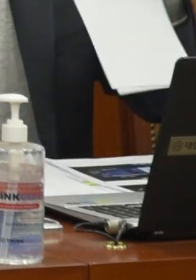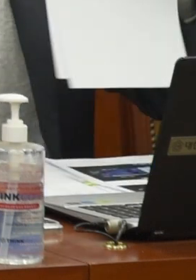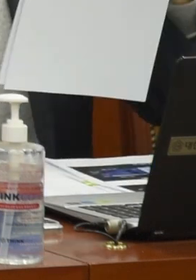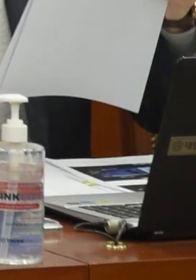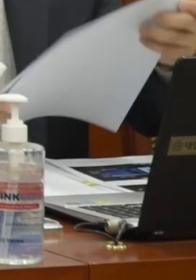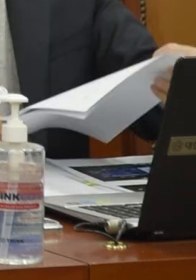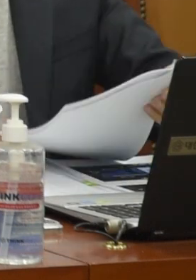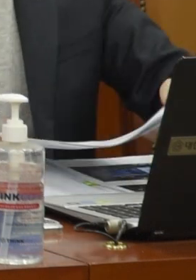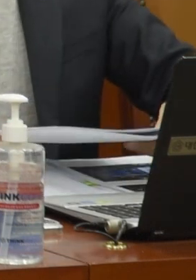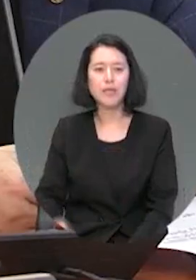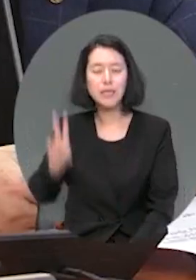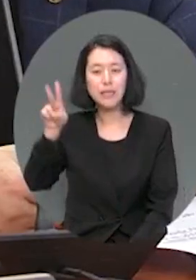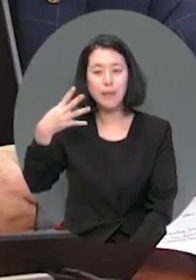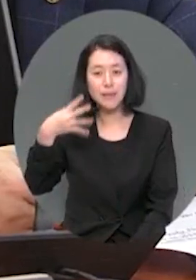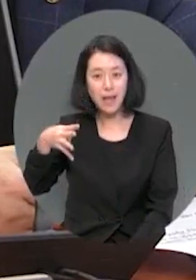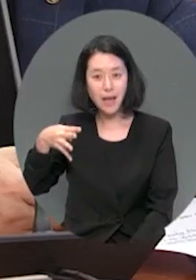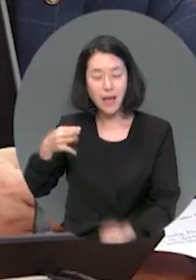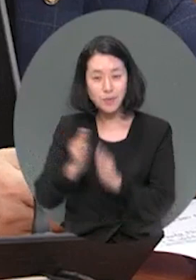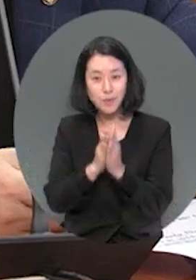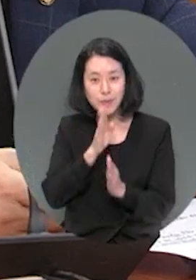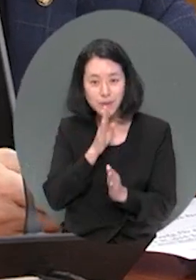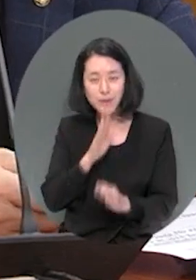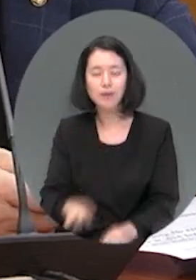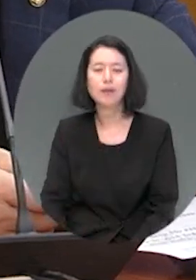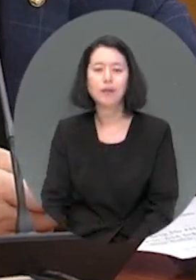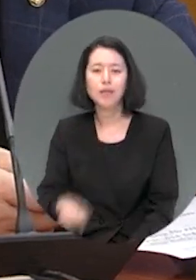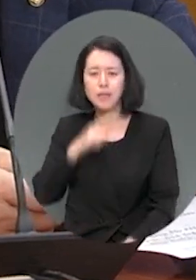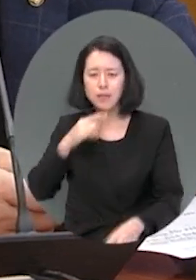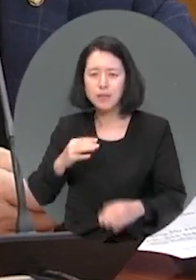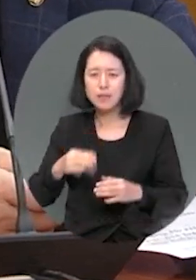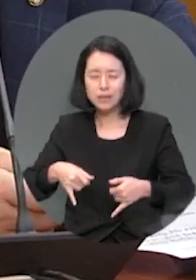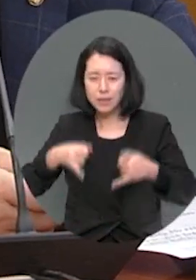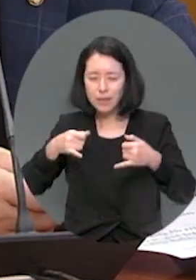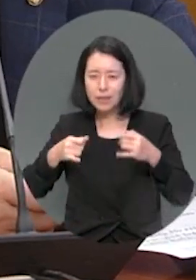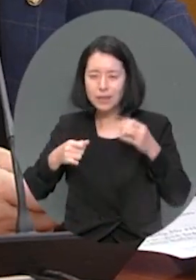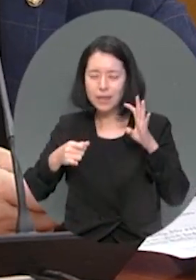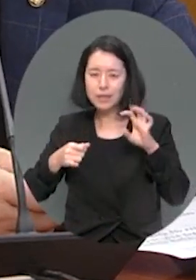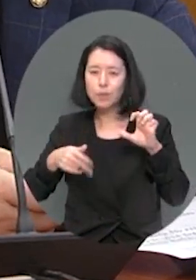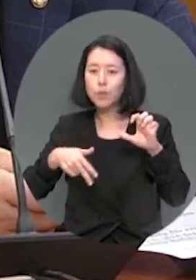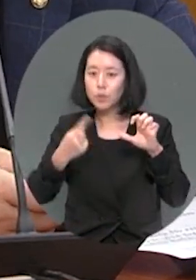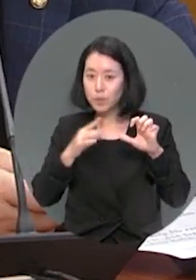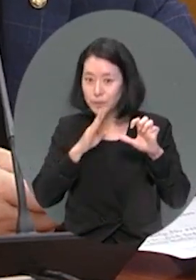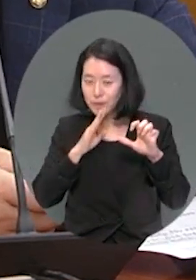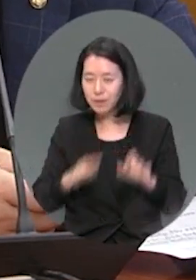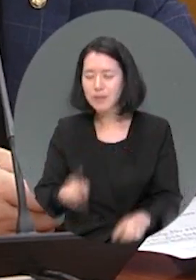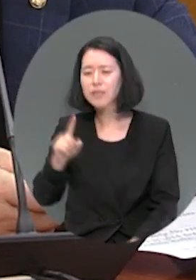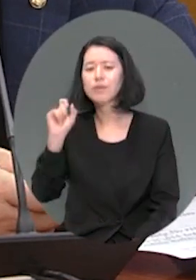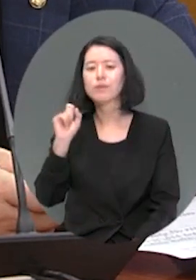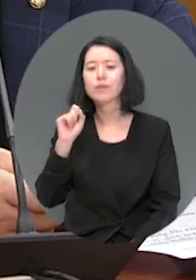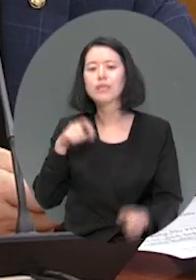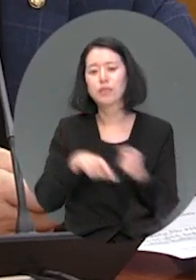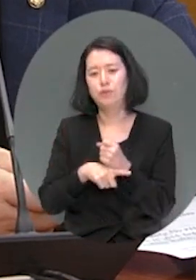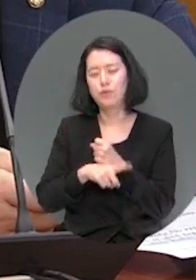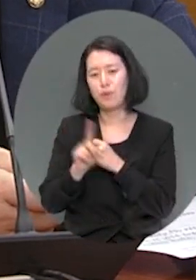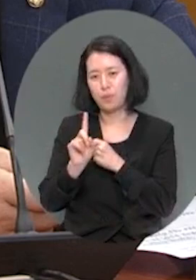부채가 204조였죠? 예. 적자는 45조죠? 이 근본 원인이 뭐라고